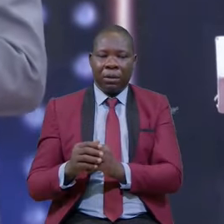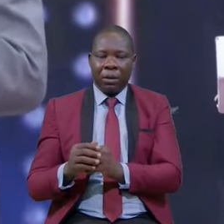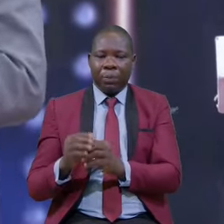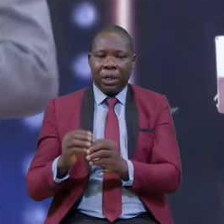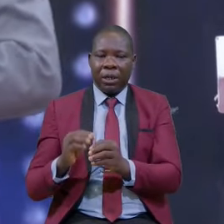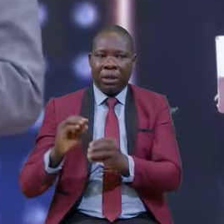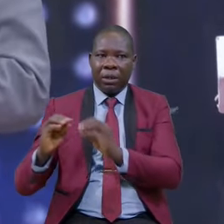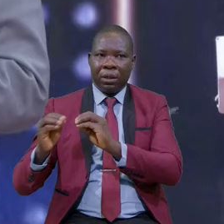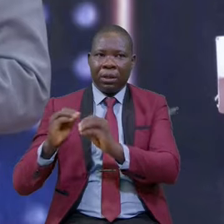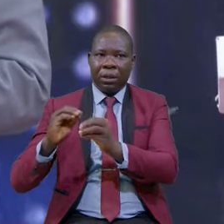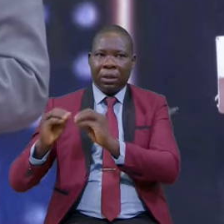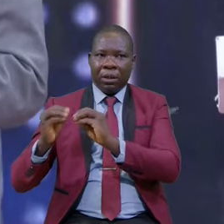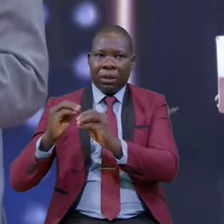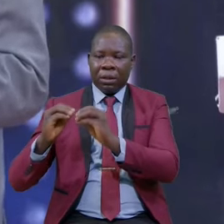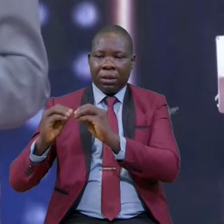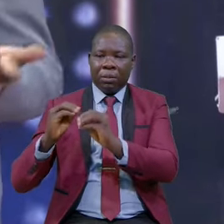membres. Regardons